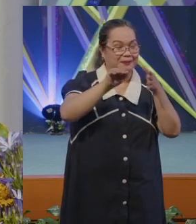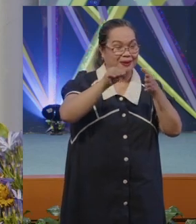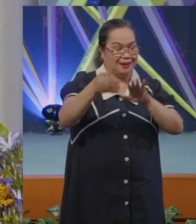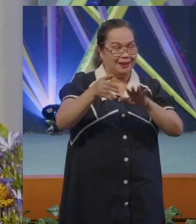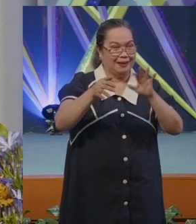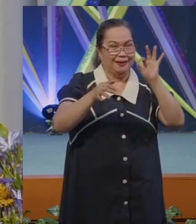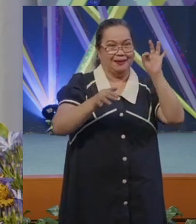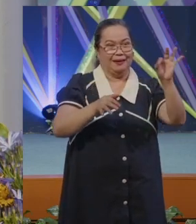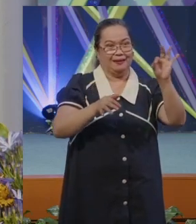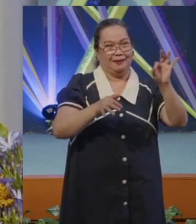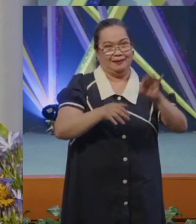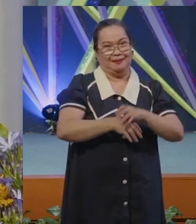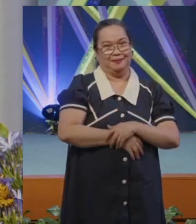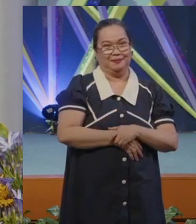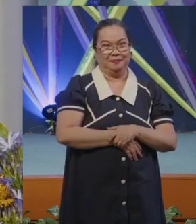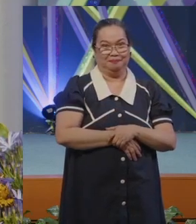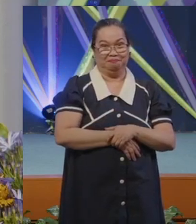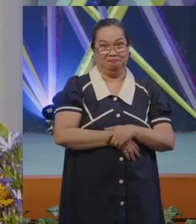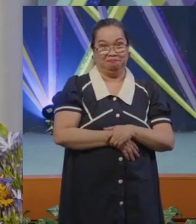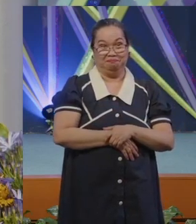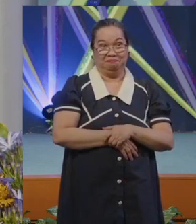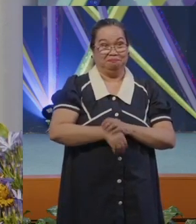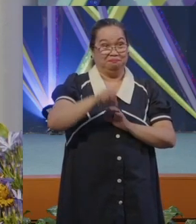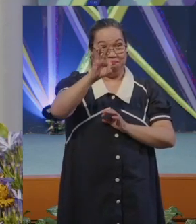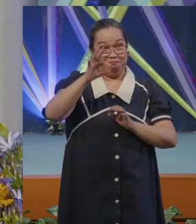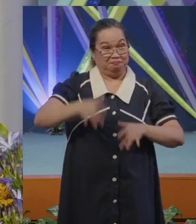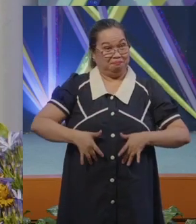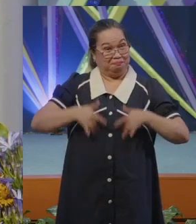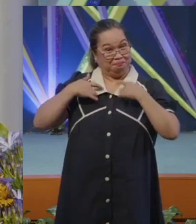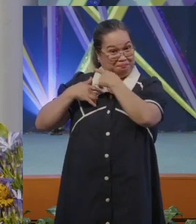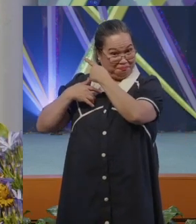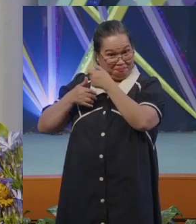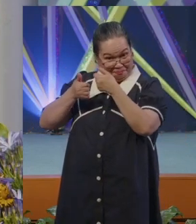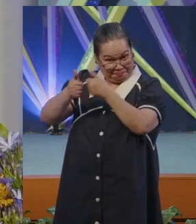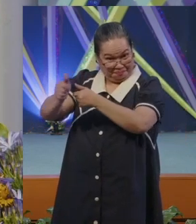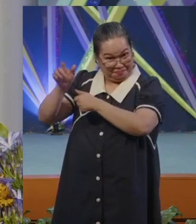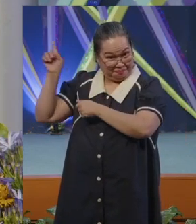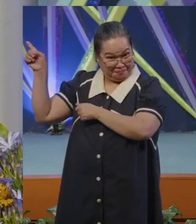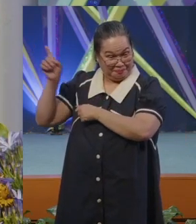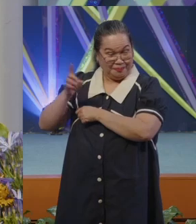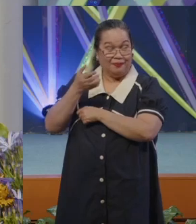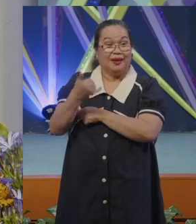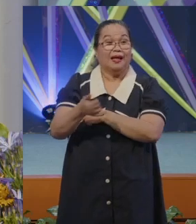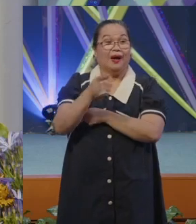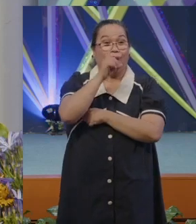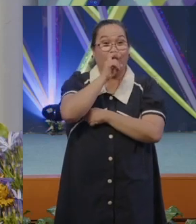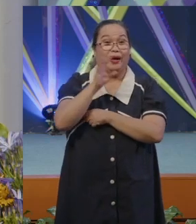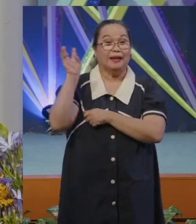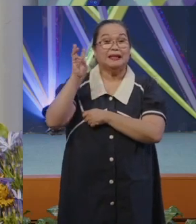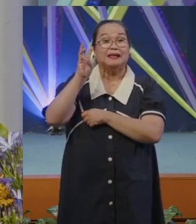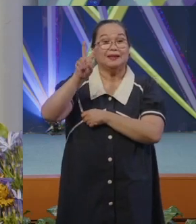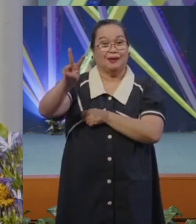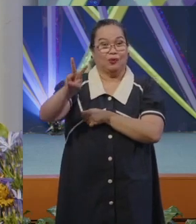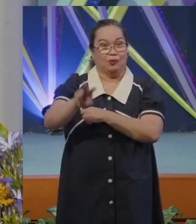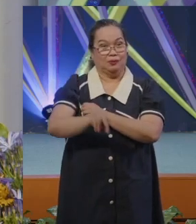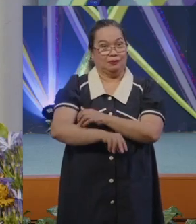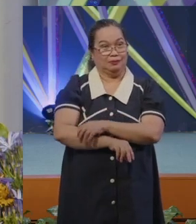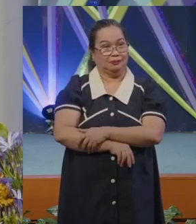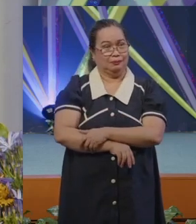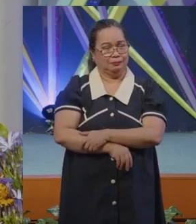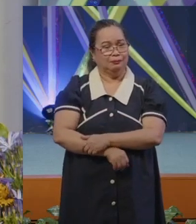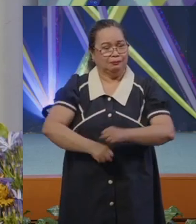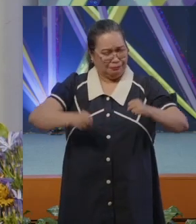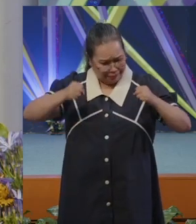90. No? Kung ako po ay mabubuhay na kasing tagal nila, 62 na po ako ngayon. Pwede pa po